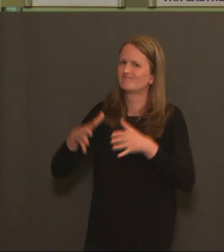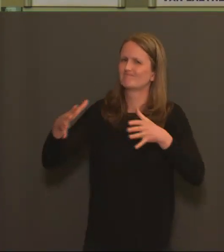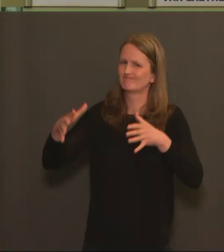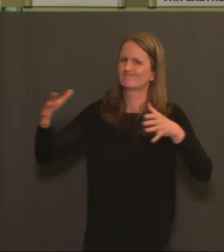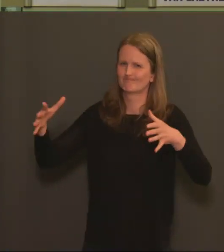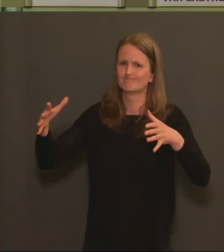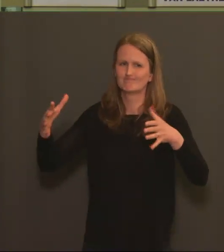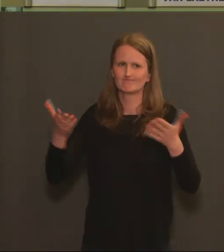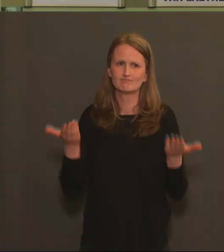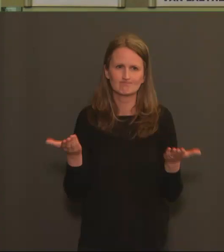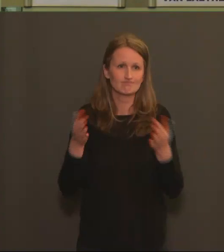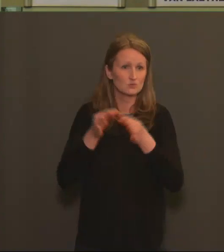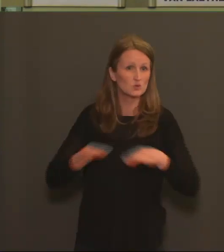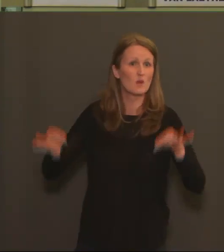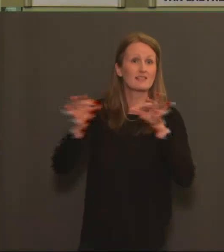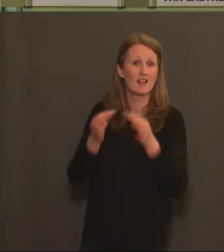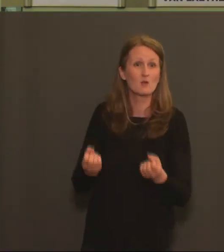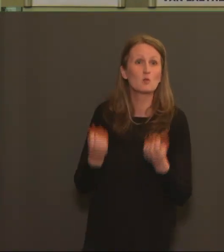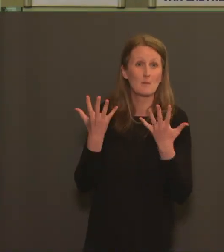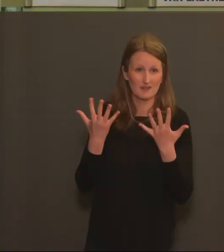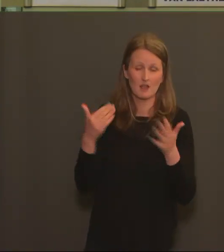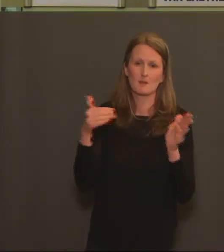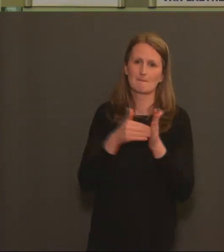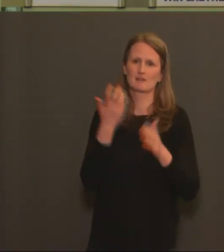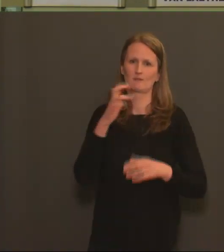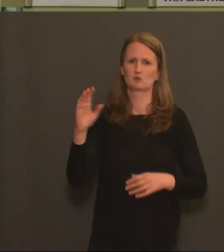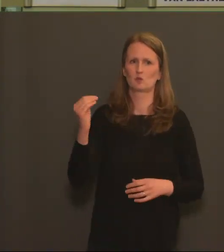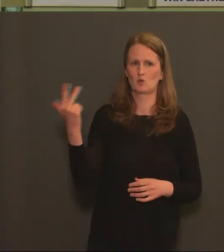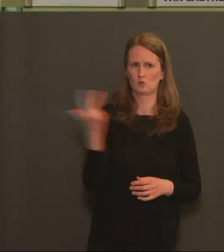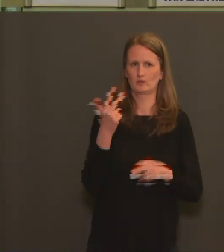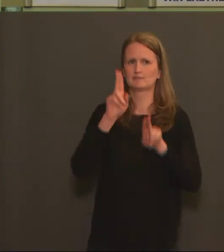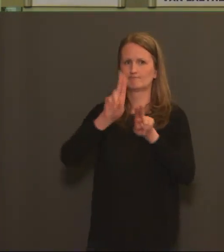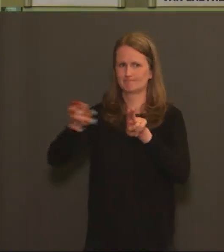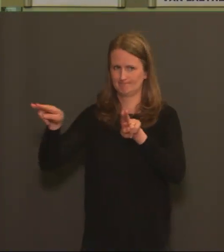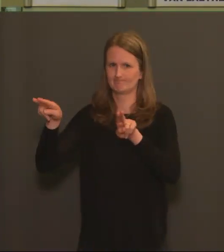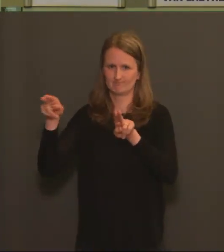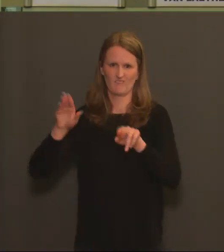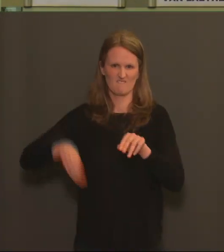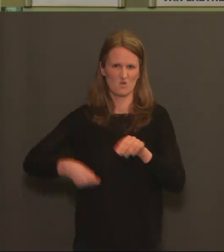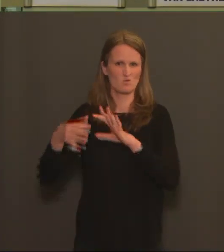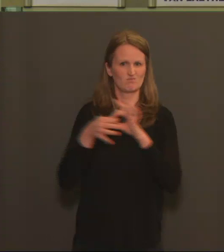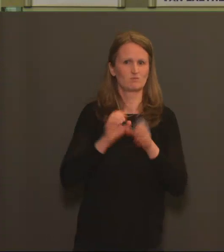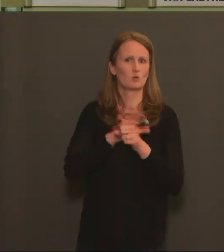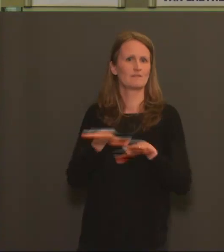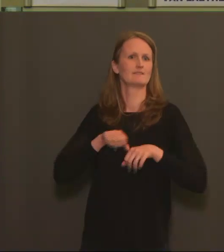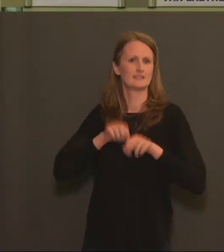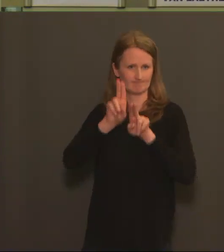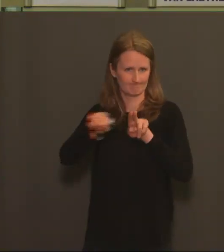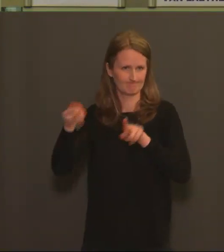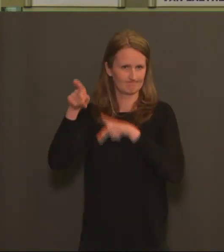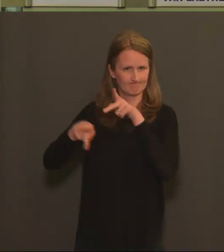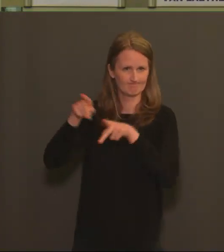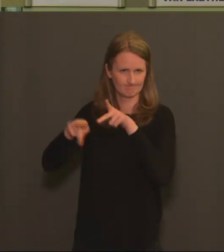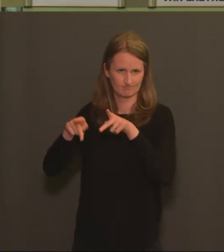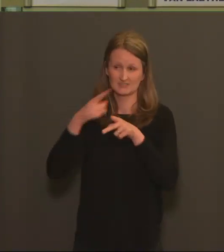actuellement 1998 patients hospitalisés pour Covid, ce qui est une augmentation de 3%. Et nous avons 440 patients